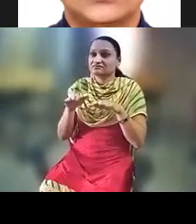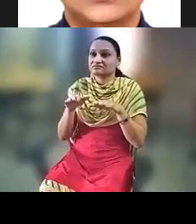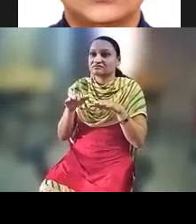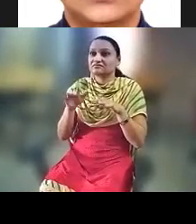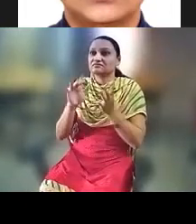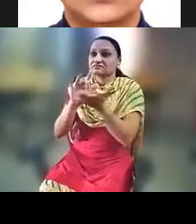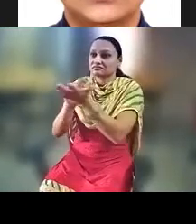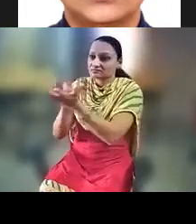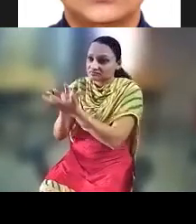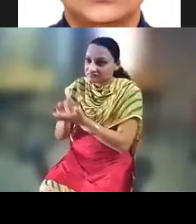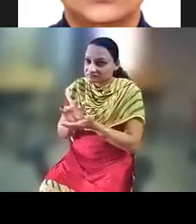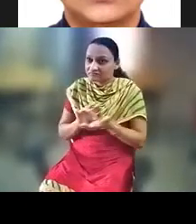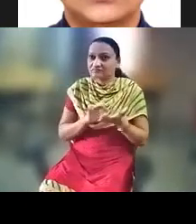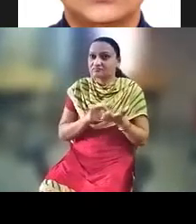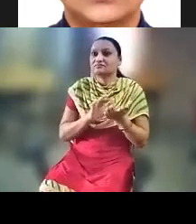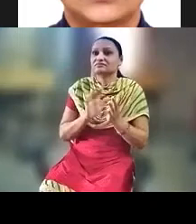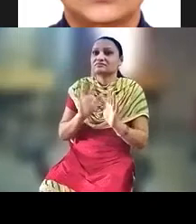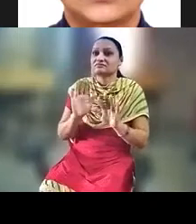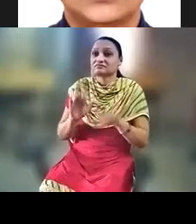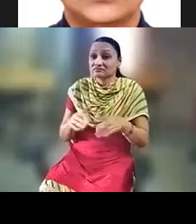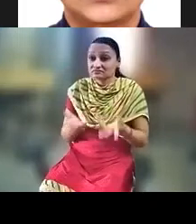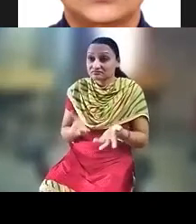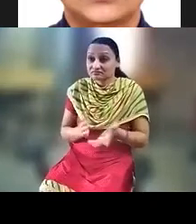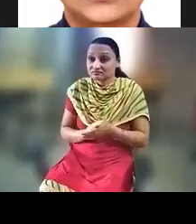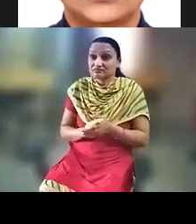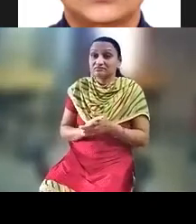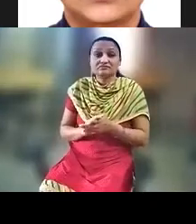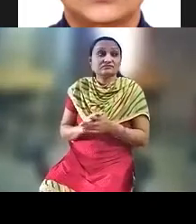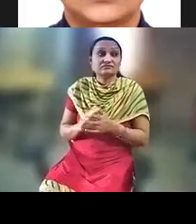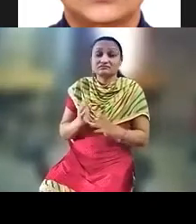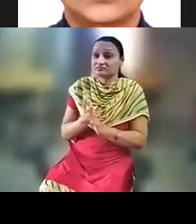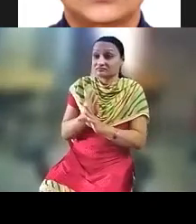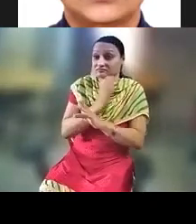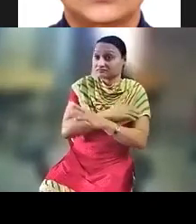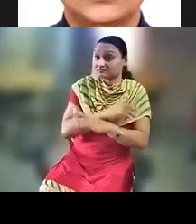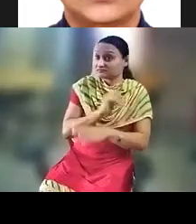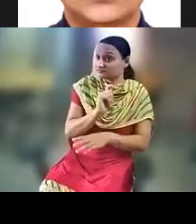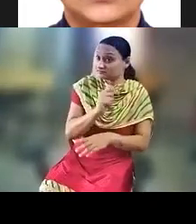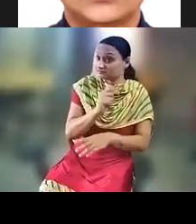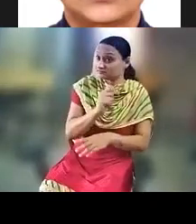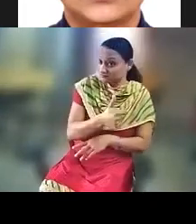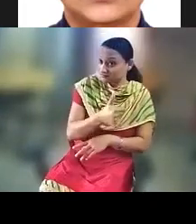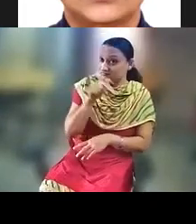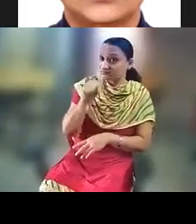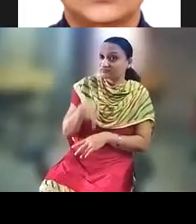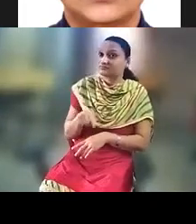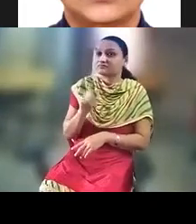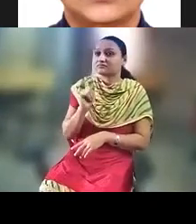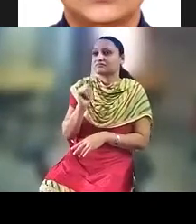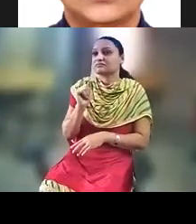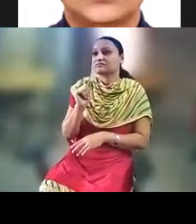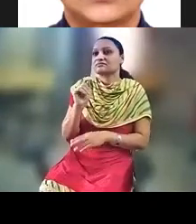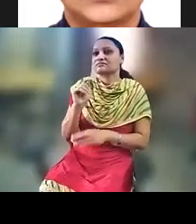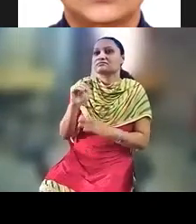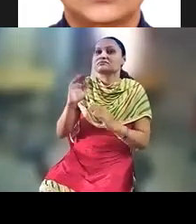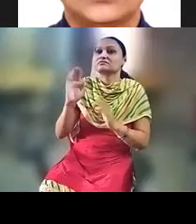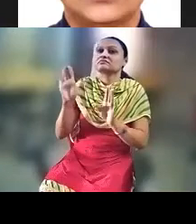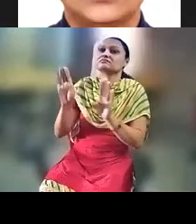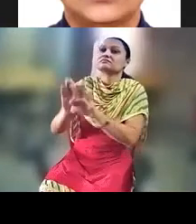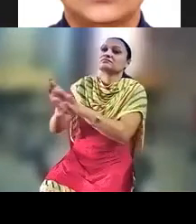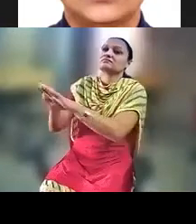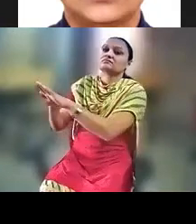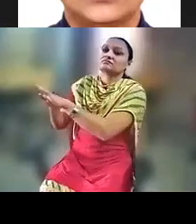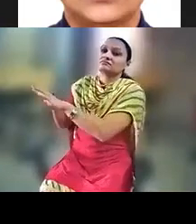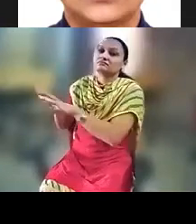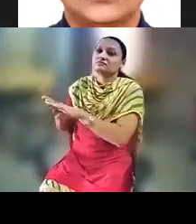थी जो कि पैंडेमिक के पहले जिसमें बहुत अच्छा काम हो रहा था और पैंडेमिक के दौरान वो इंडस्ट्रीज ही बंद हो गई, पूरी तरह